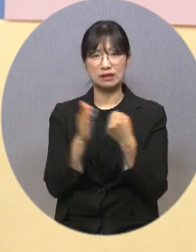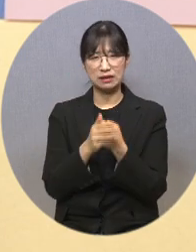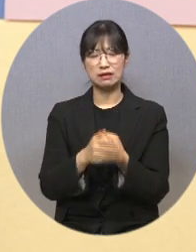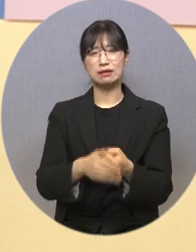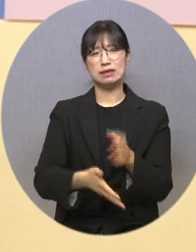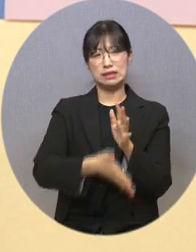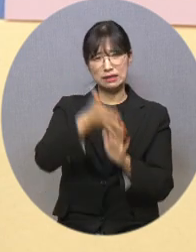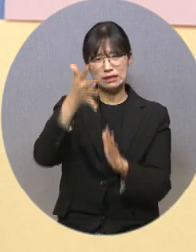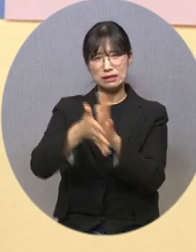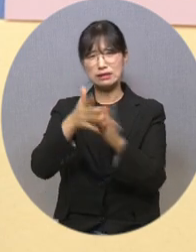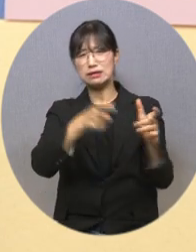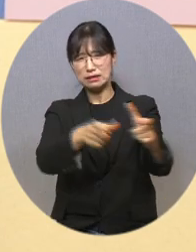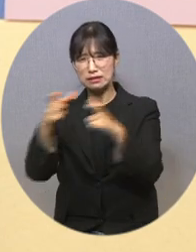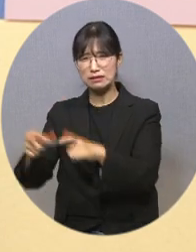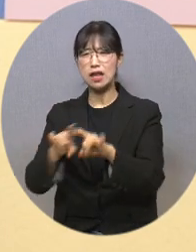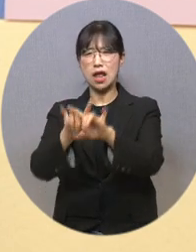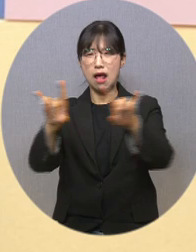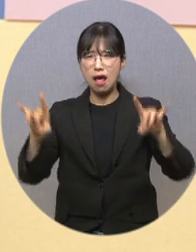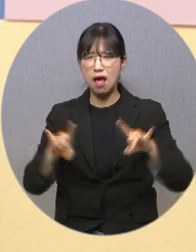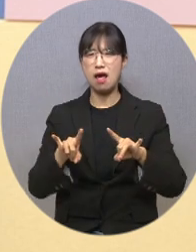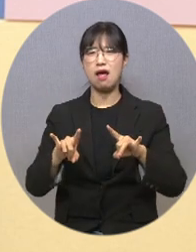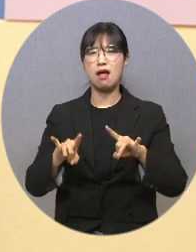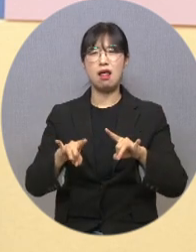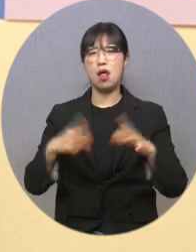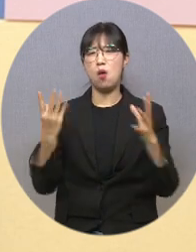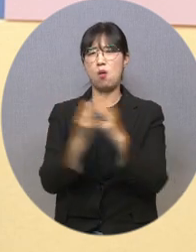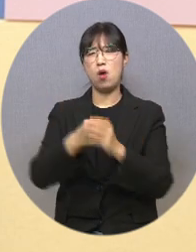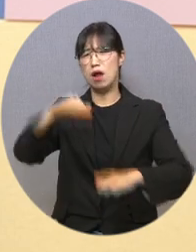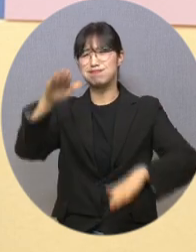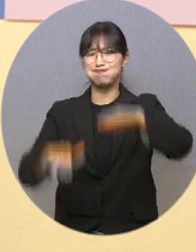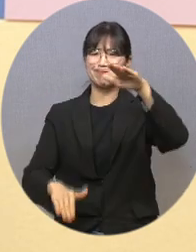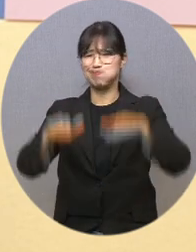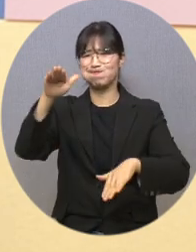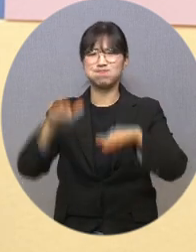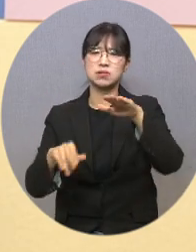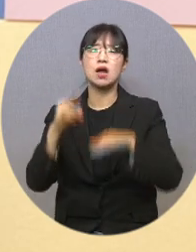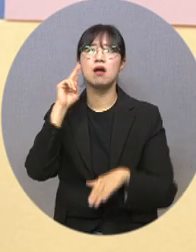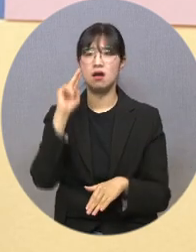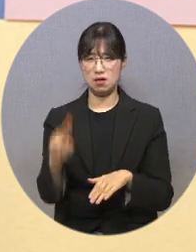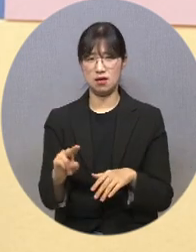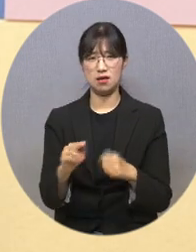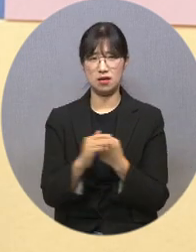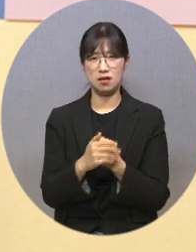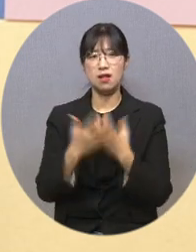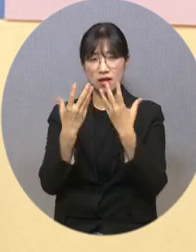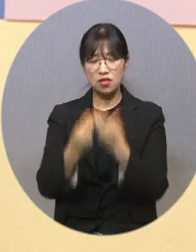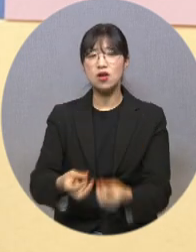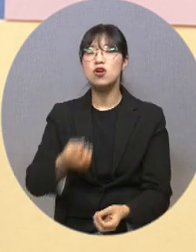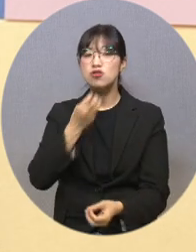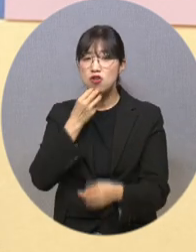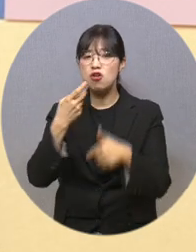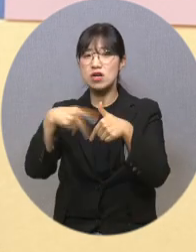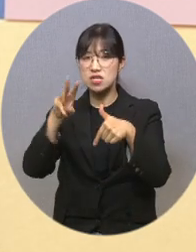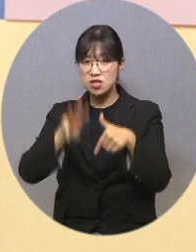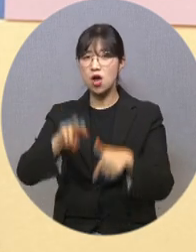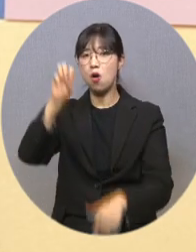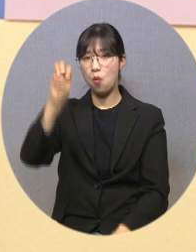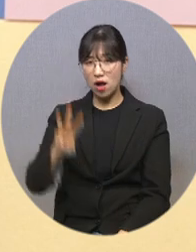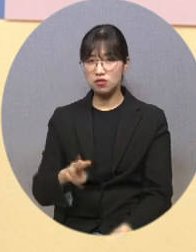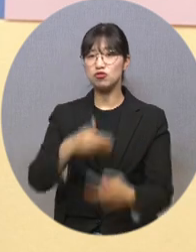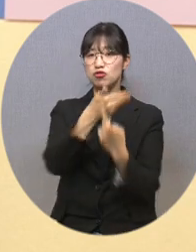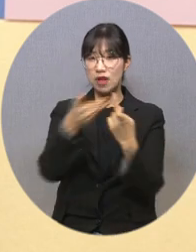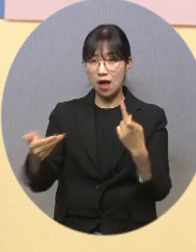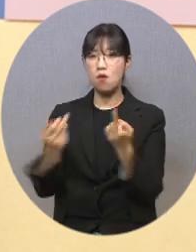시도별로도 그런 처우 수준이 굉장히 큰 격차를 벌이고 있습니다. 예를 들어서 서울, 인천, 광주,